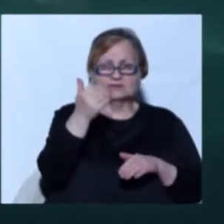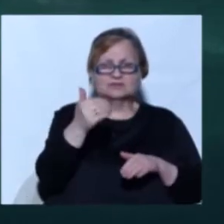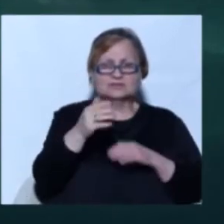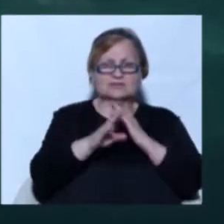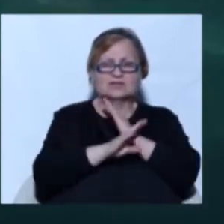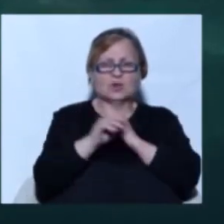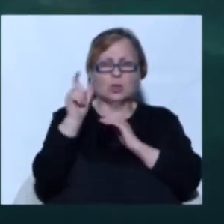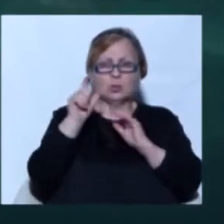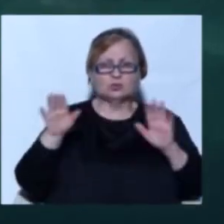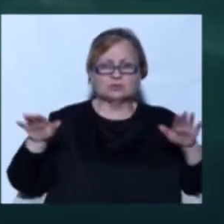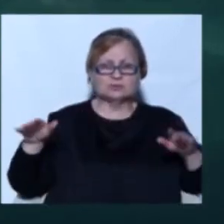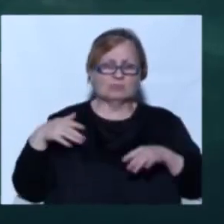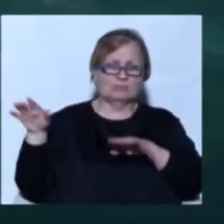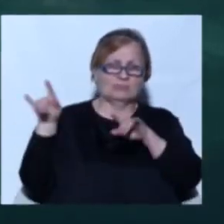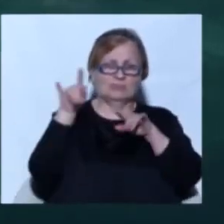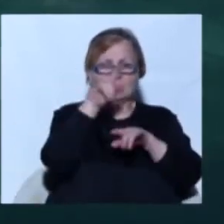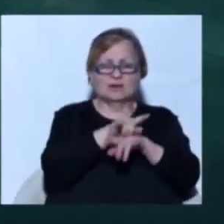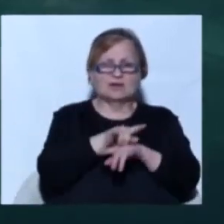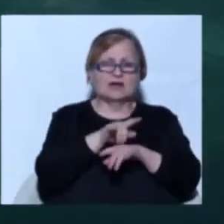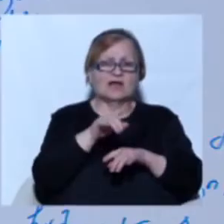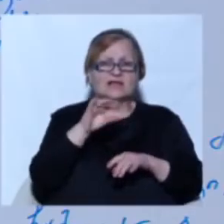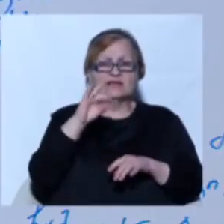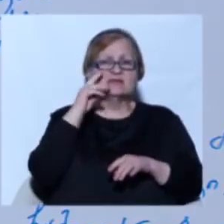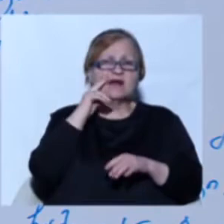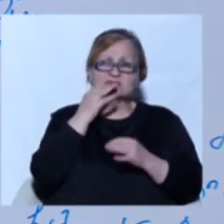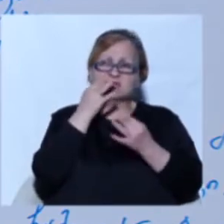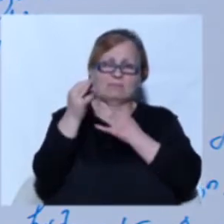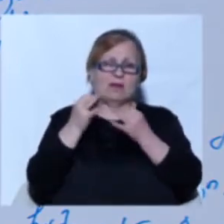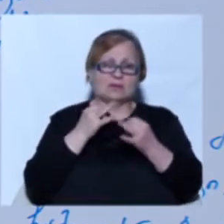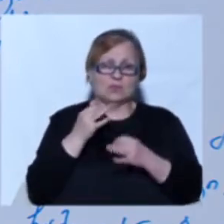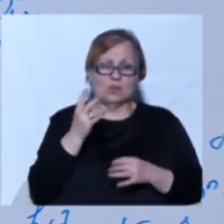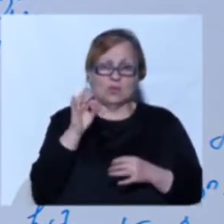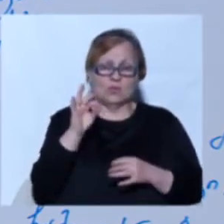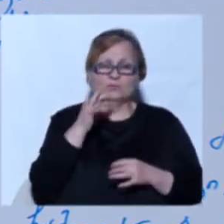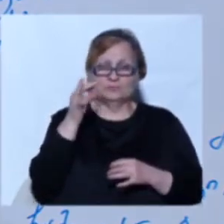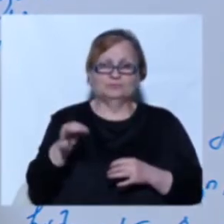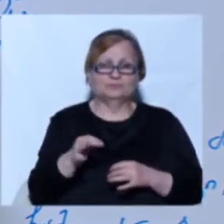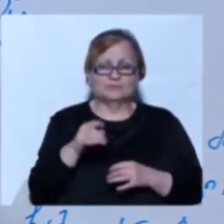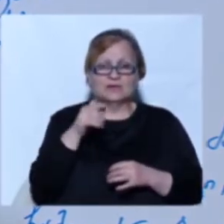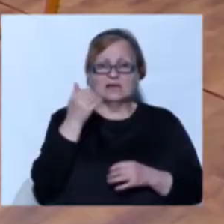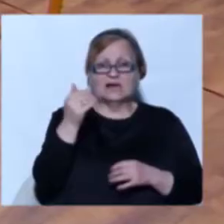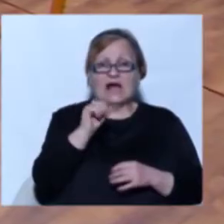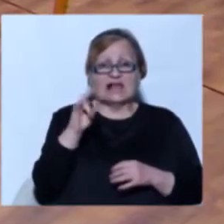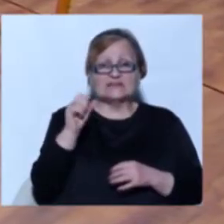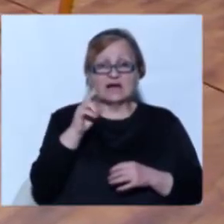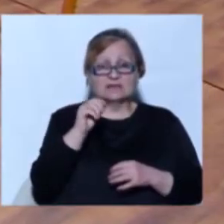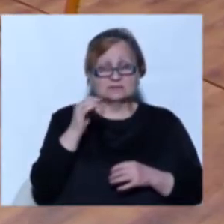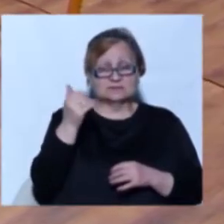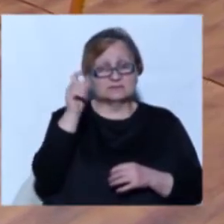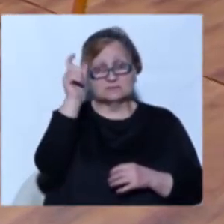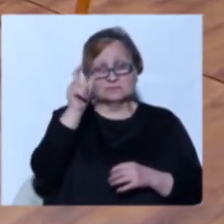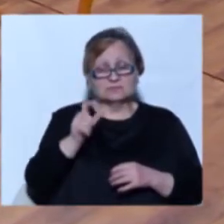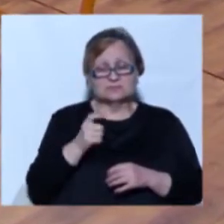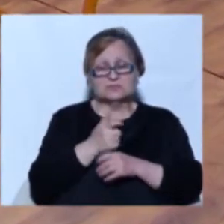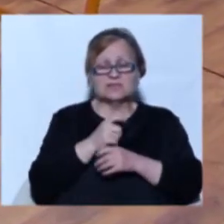რტოებზე, ჩამოფრინდები იასამანო. ანა კალანდაძის პოეზიაზე საუბარი